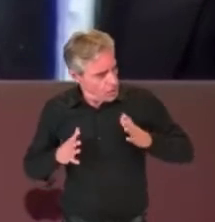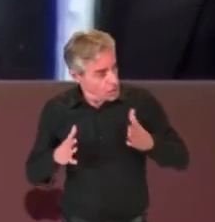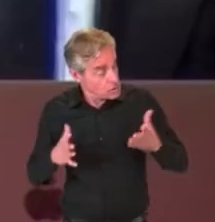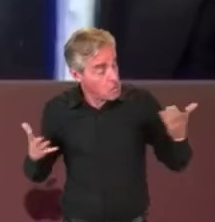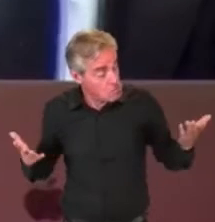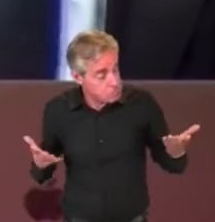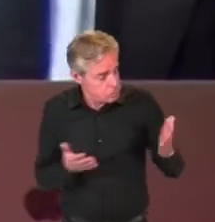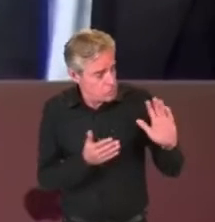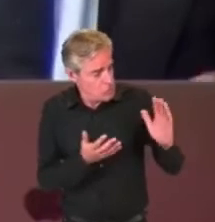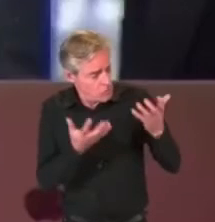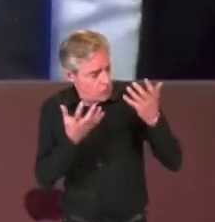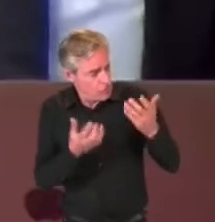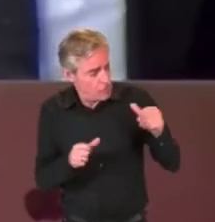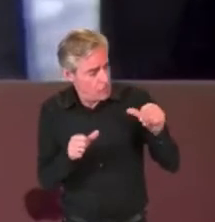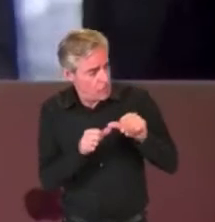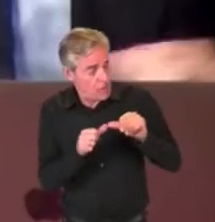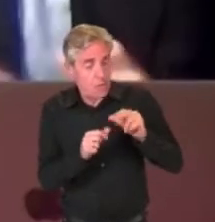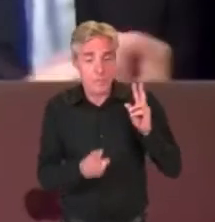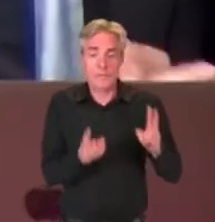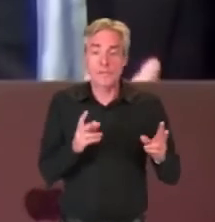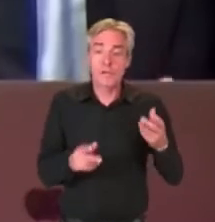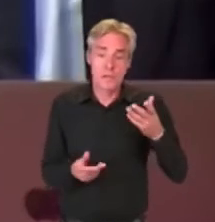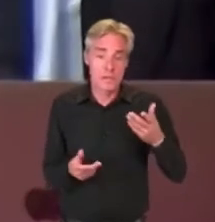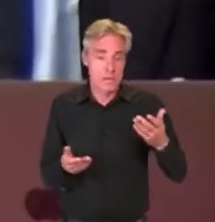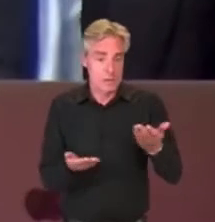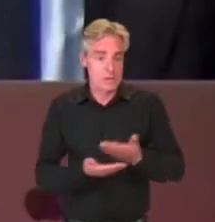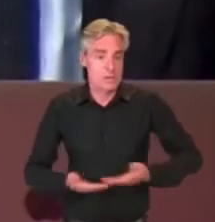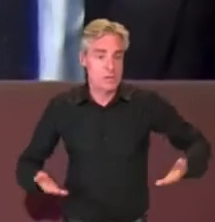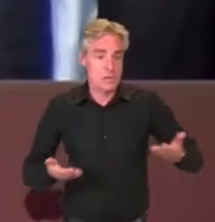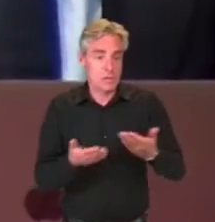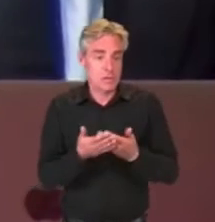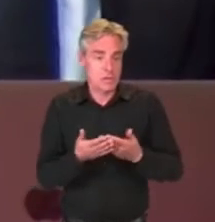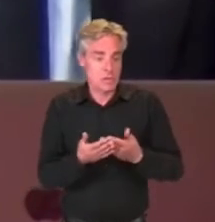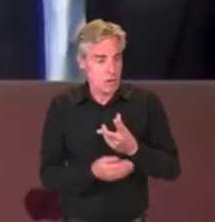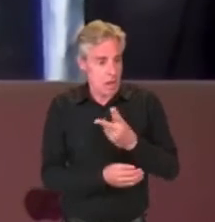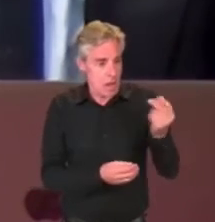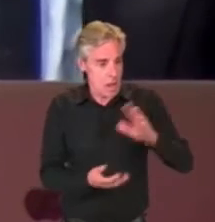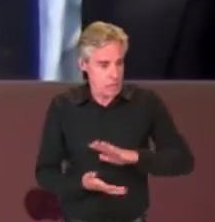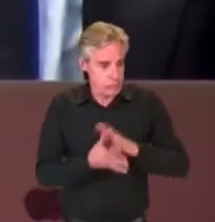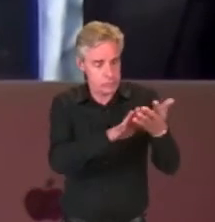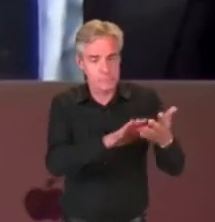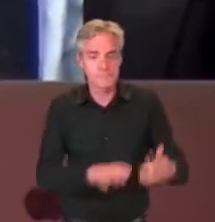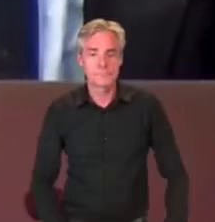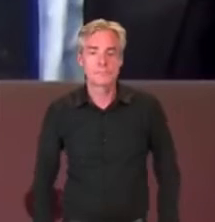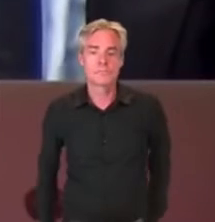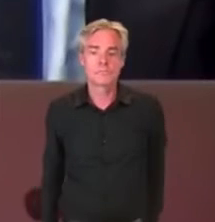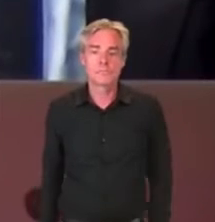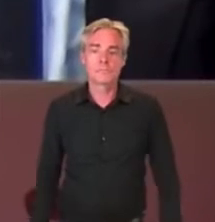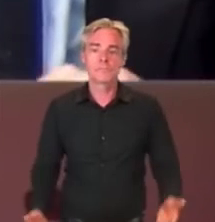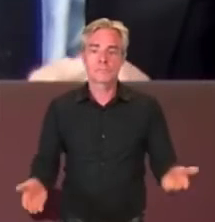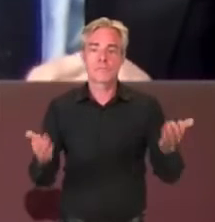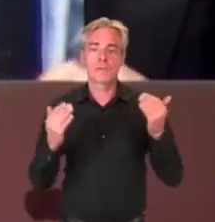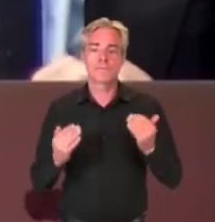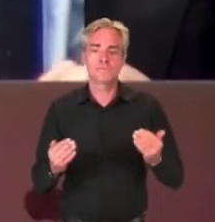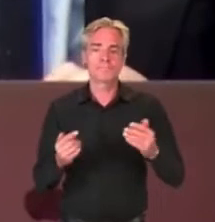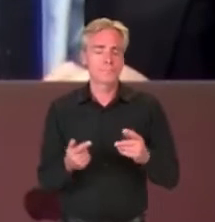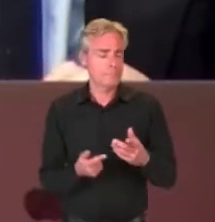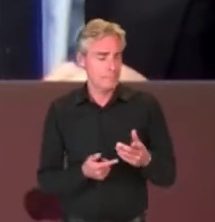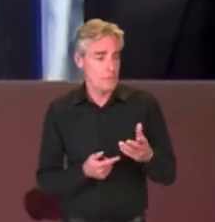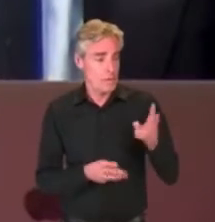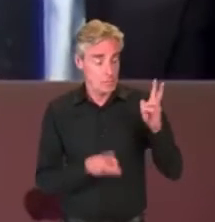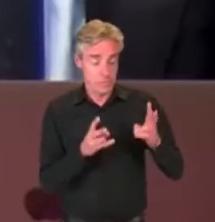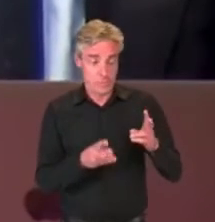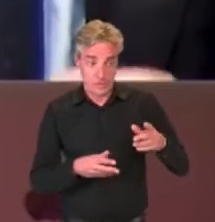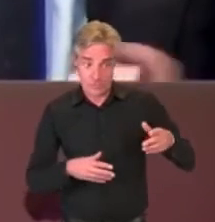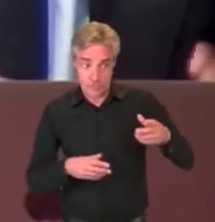attendons toujours de ce point de vue-là. J'aurais aimé donc savoir où ça en était de ce point de vue, où en était ce dossier. Autre point, vous serez ravi d'apprendre,